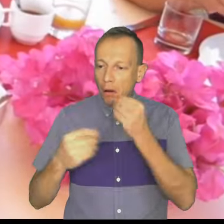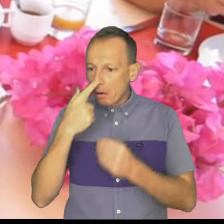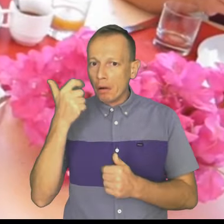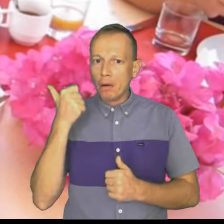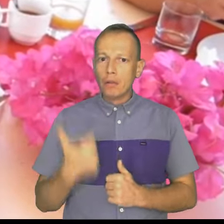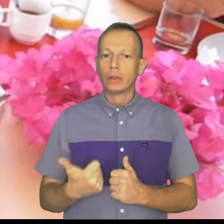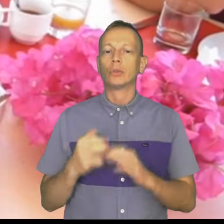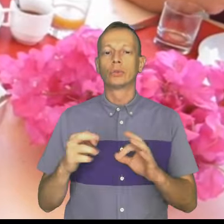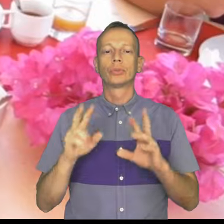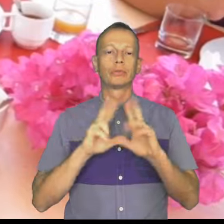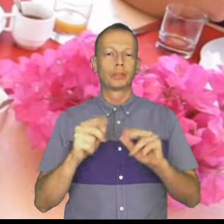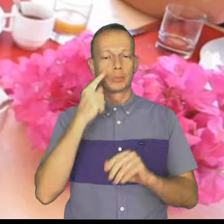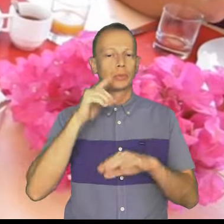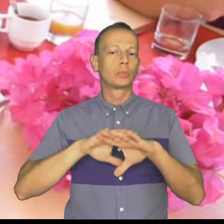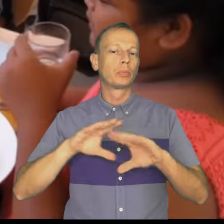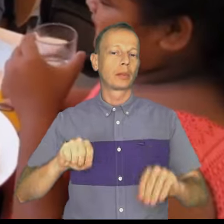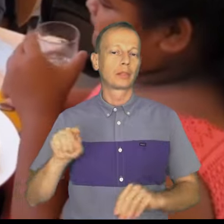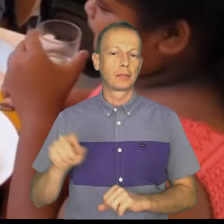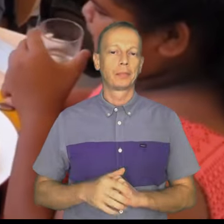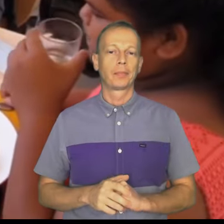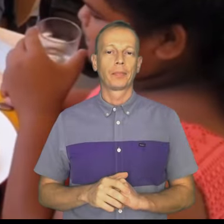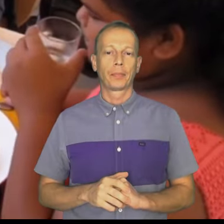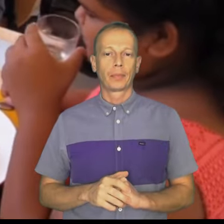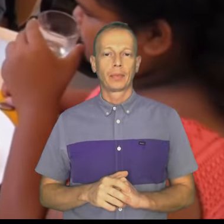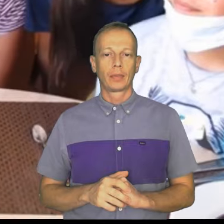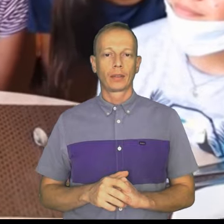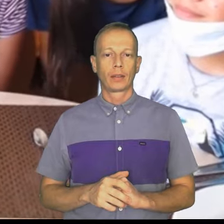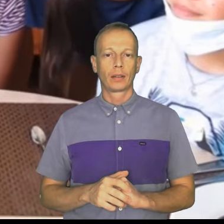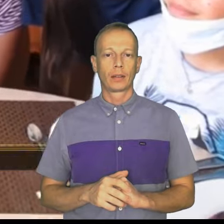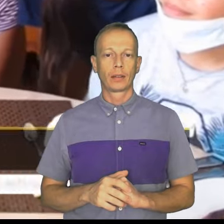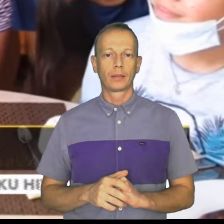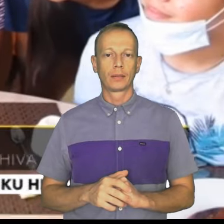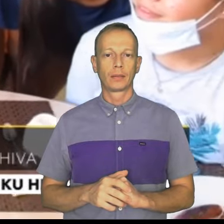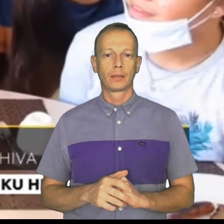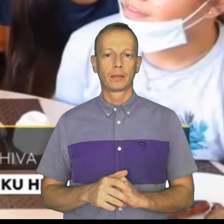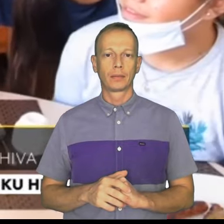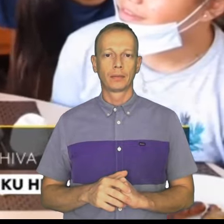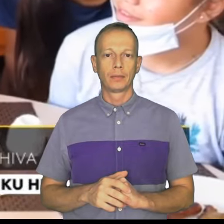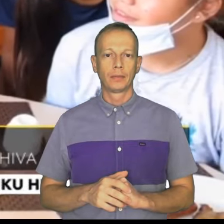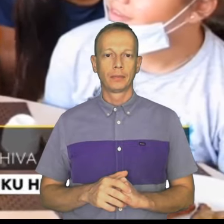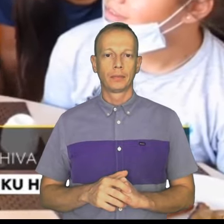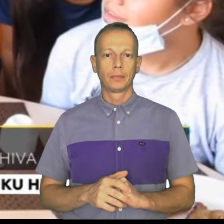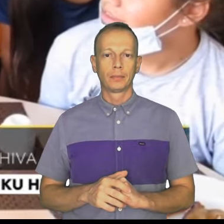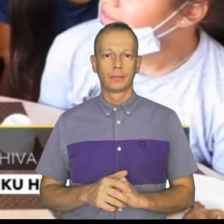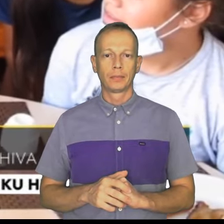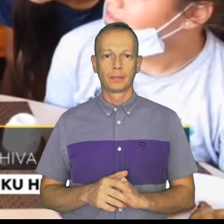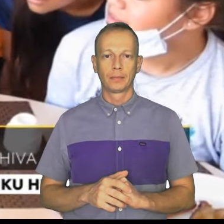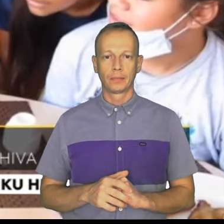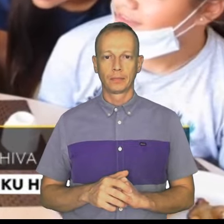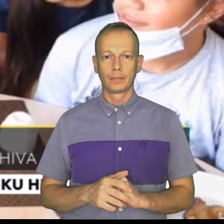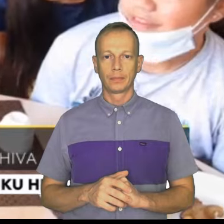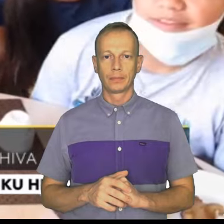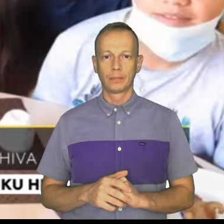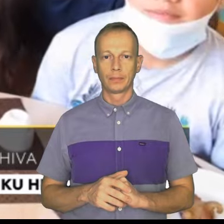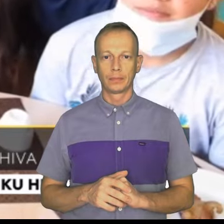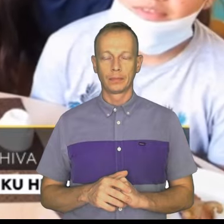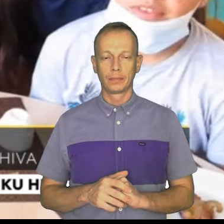recueillies pour nous par Marie Curva. On ordre des cheveux, des bacon, des oranges,